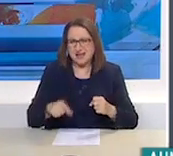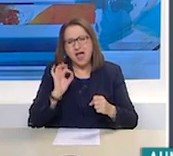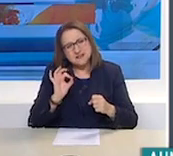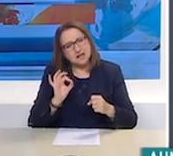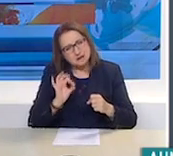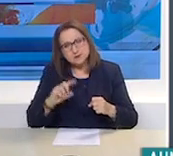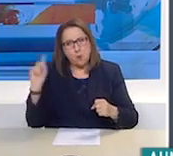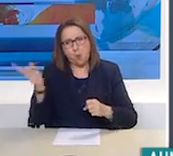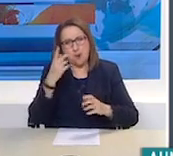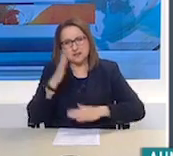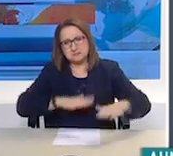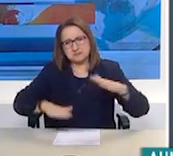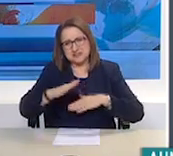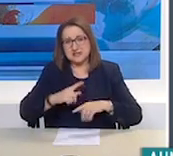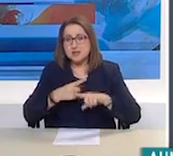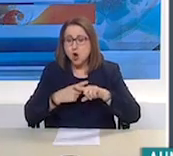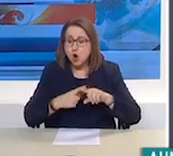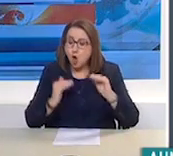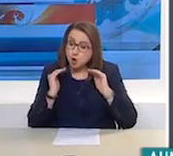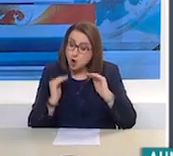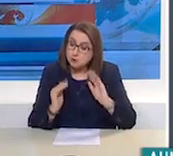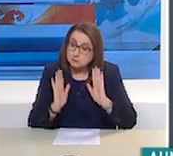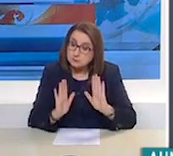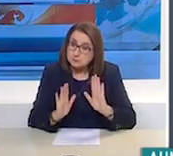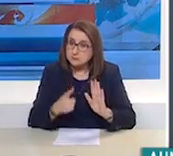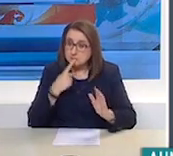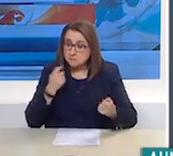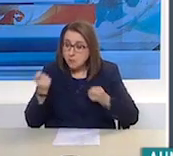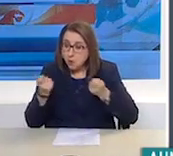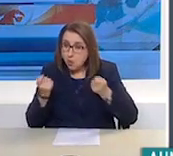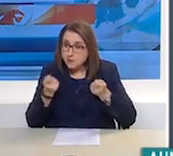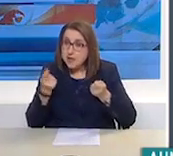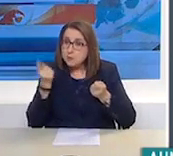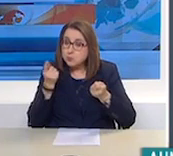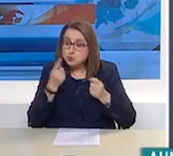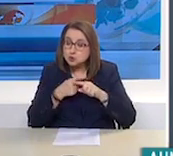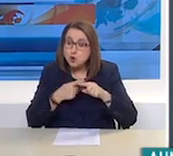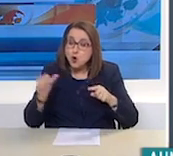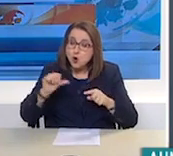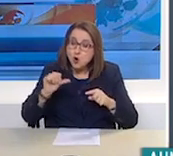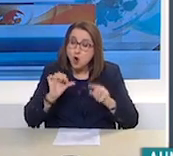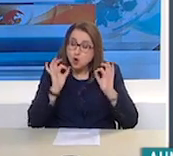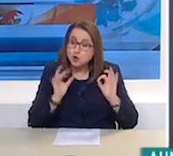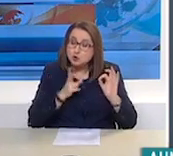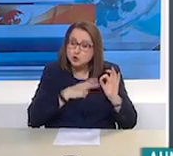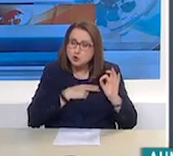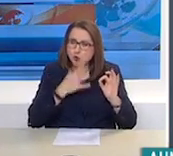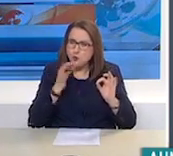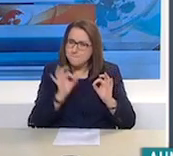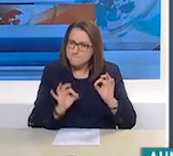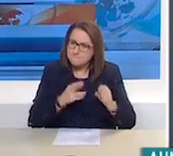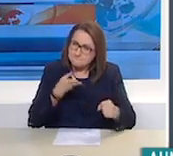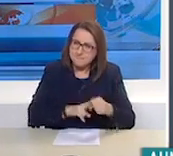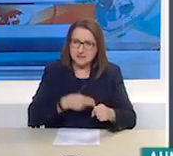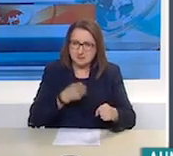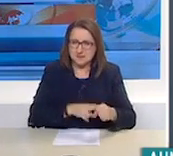χλωρίου πρέπει να διατηρούνται και δώσαμε την οδηγία τη συγκεκριμένη με βάση τις οδηγίες του Παγκόσμιου Οργανισμού Υγείας